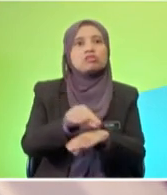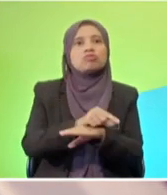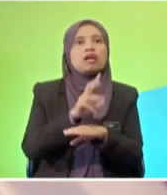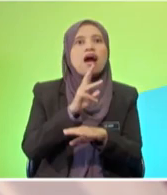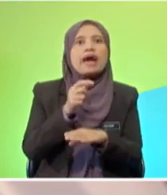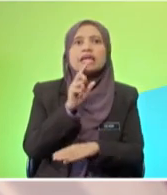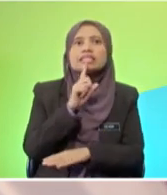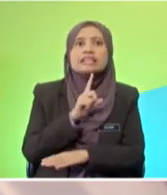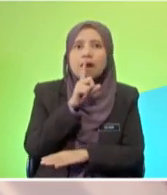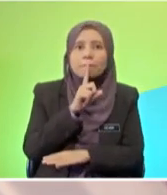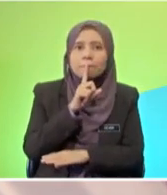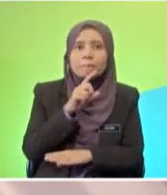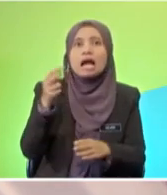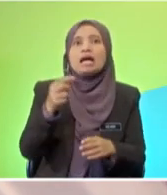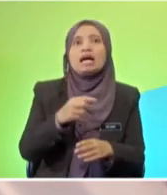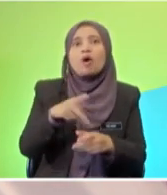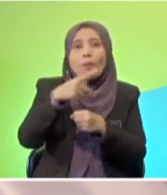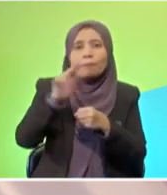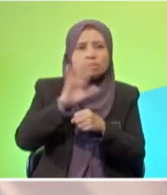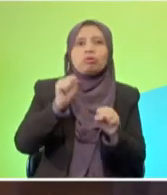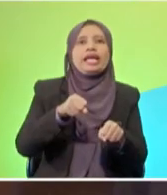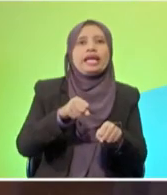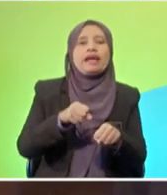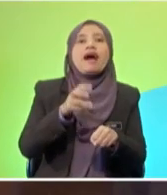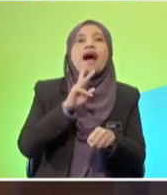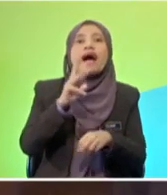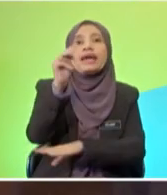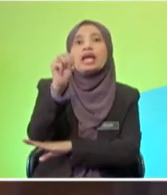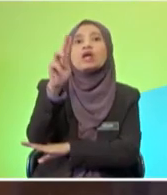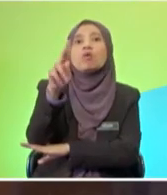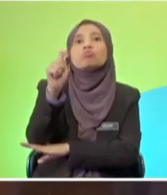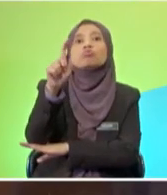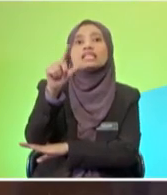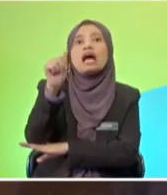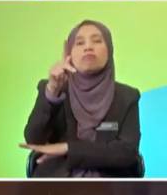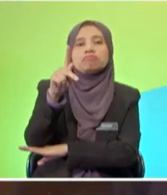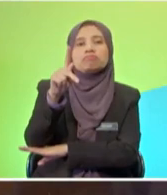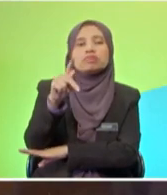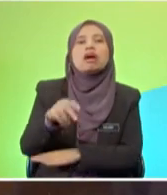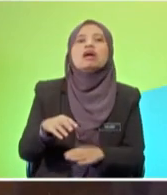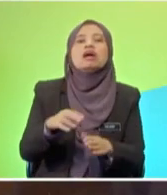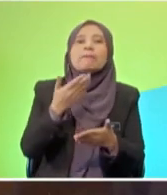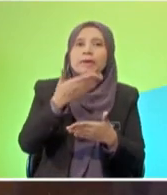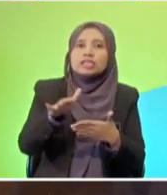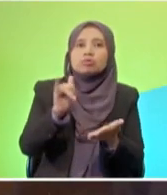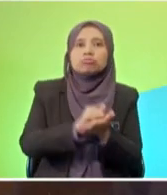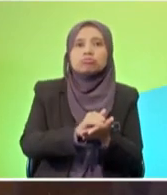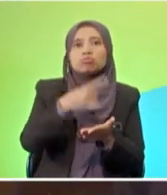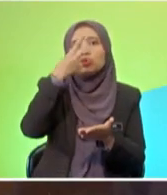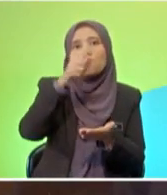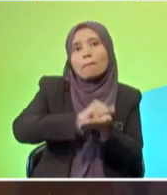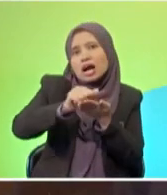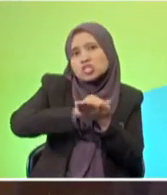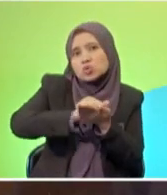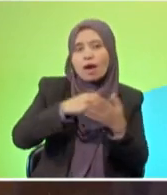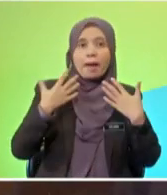kopi Oke dan seterusnya juga boleh digunakan untuk membasuh ah Oke membasuh